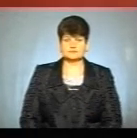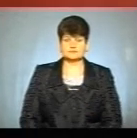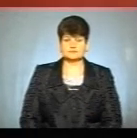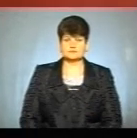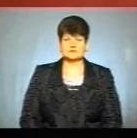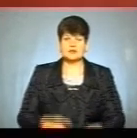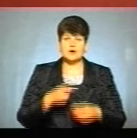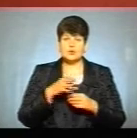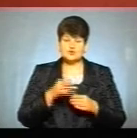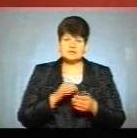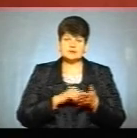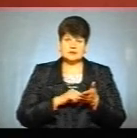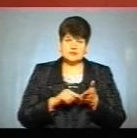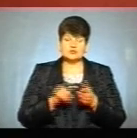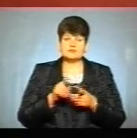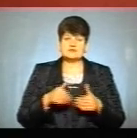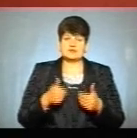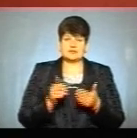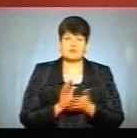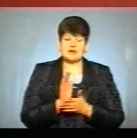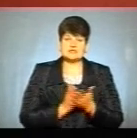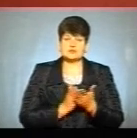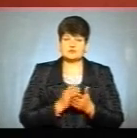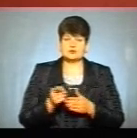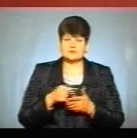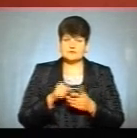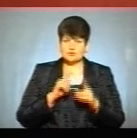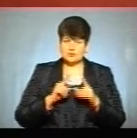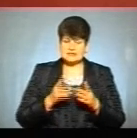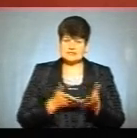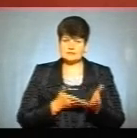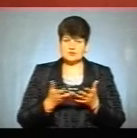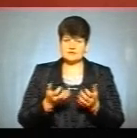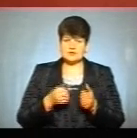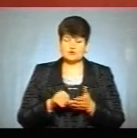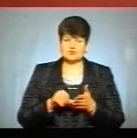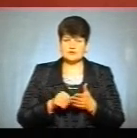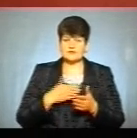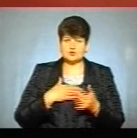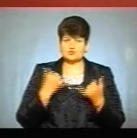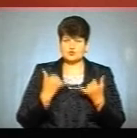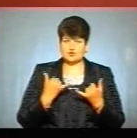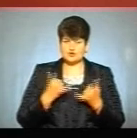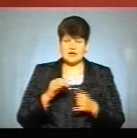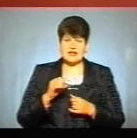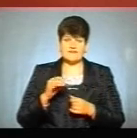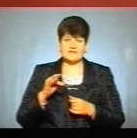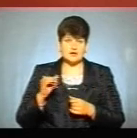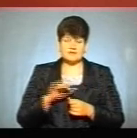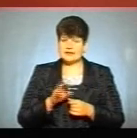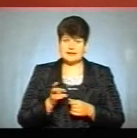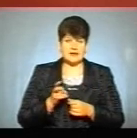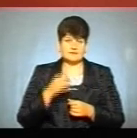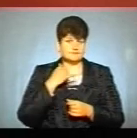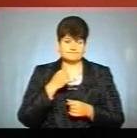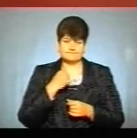Хочу наголосити, що ми зверталися до прес-служби Тернопільської міської ради, запрошували взяти участь у нашому сьогоднішньому ефірі, проте вони не